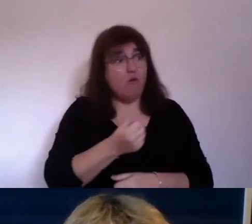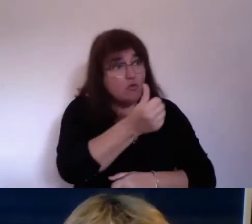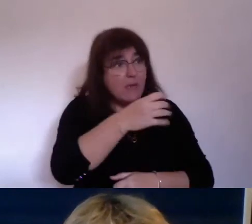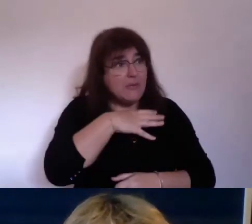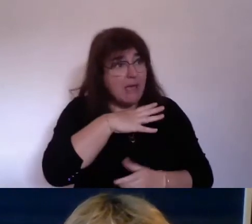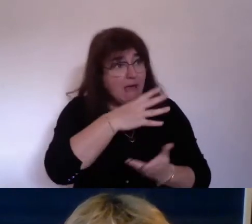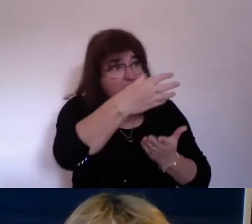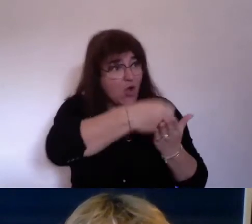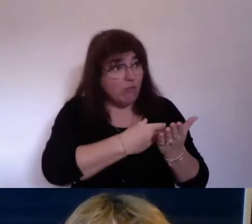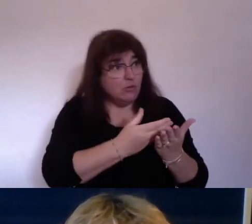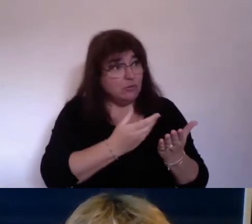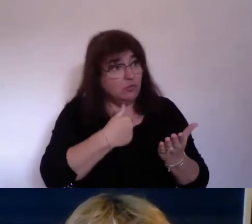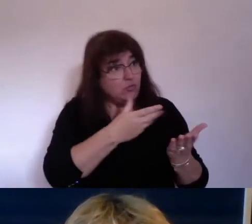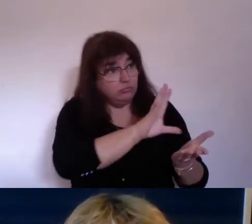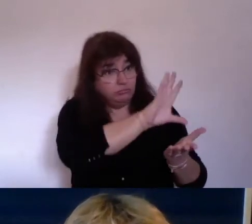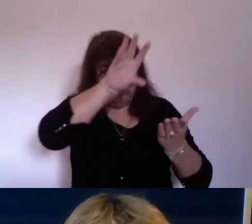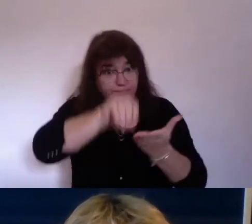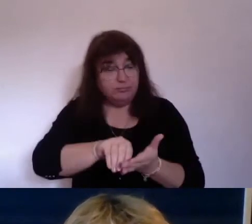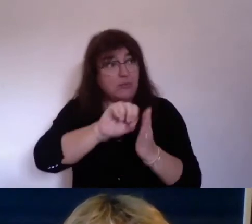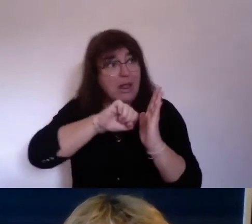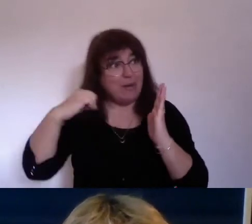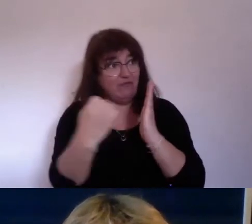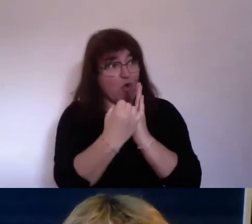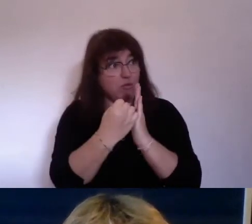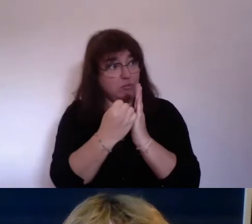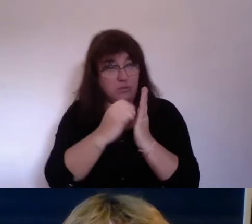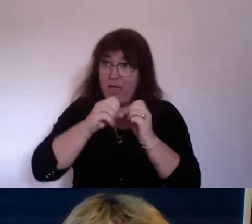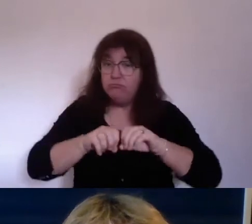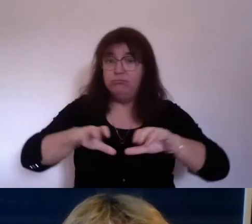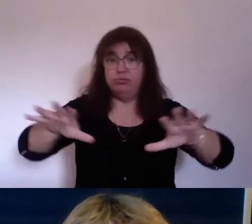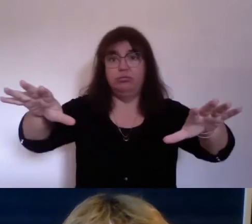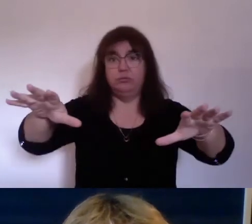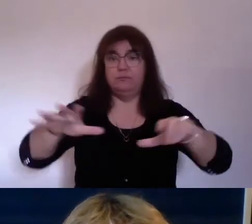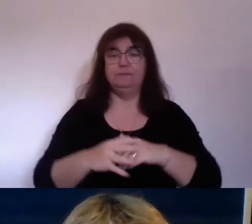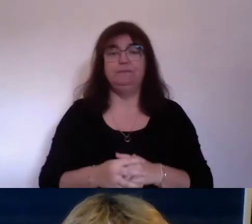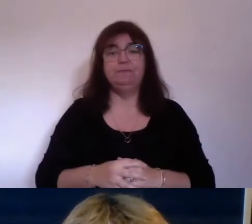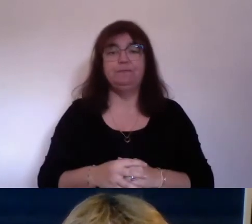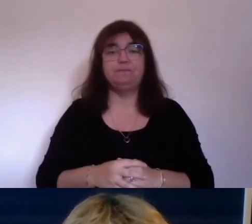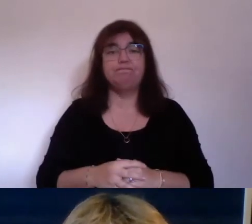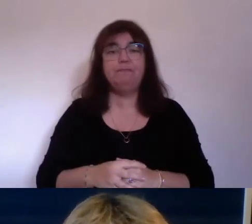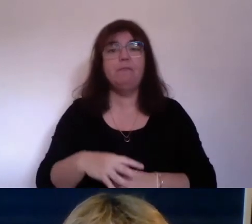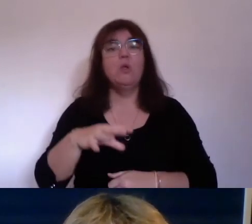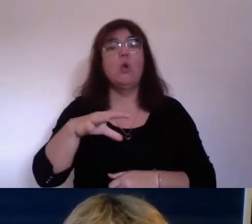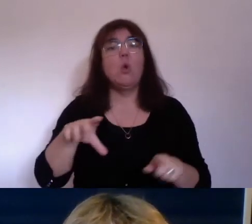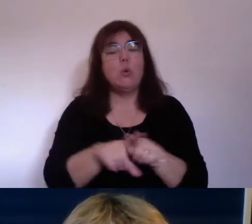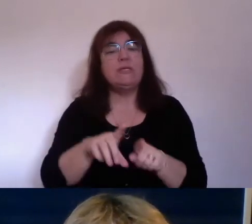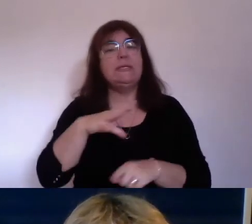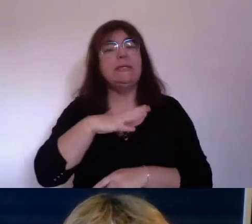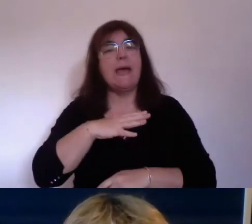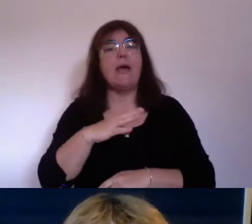fait l'ergonomie, on va dire, par le design et par ce travail de Living Lab qu'on a fait. Et on a une web TV donc sur